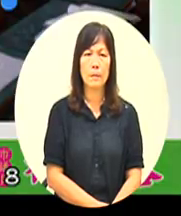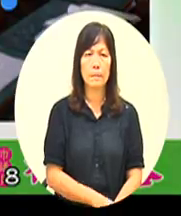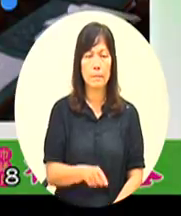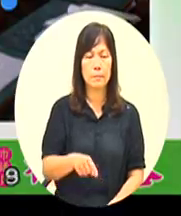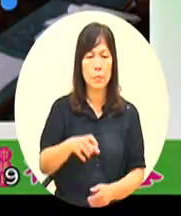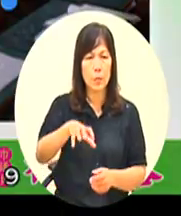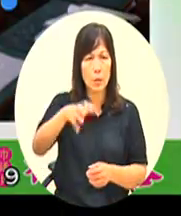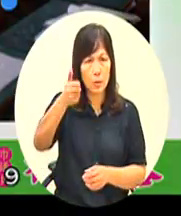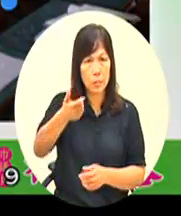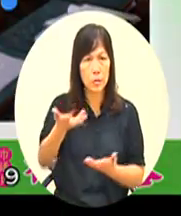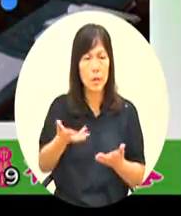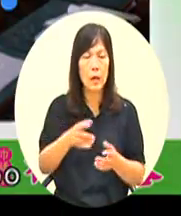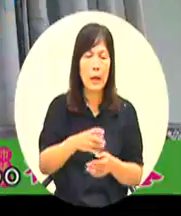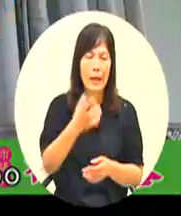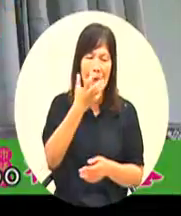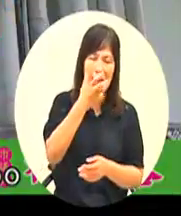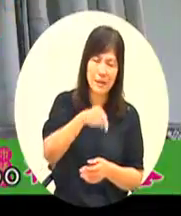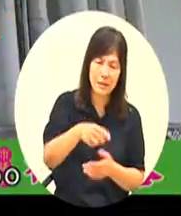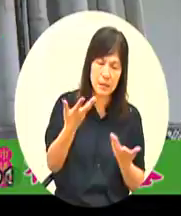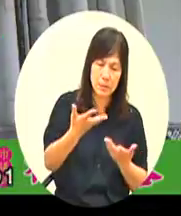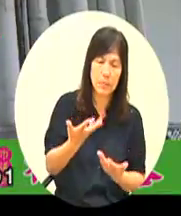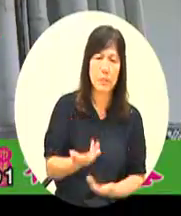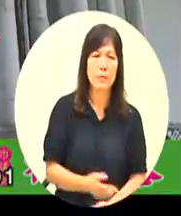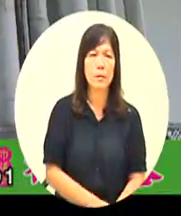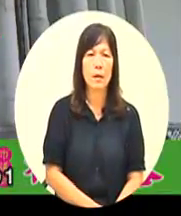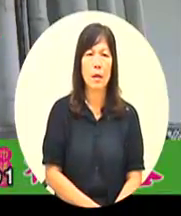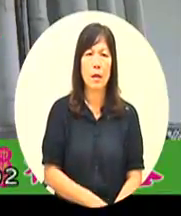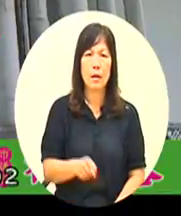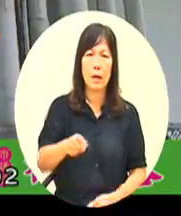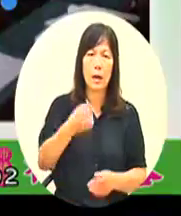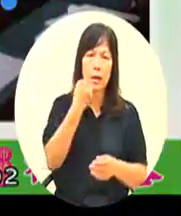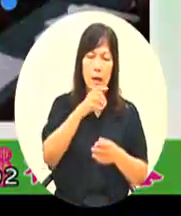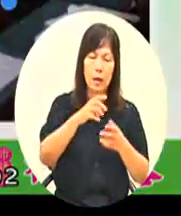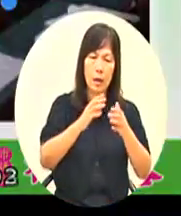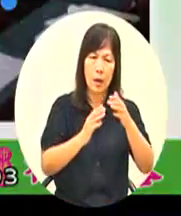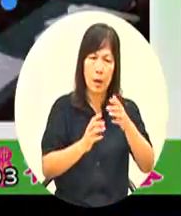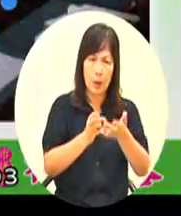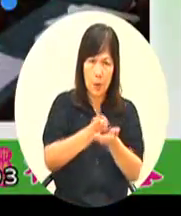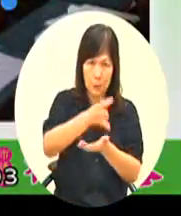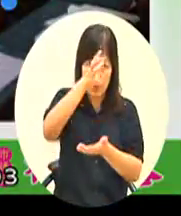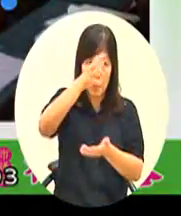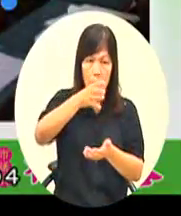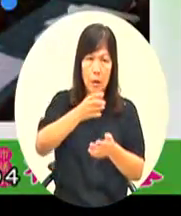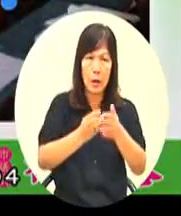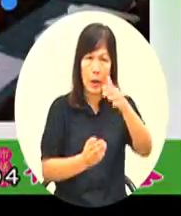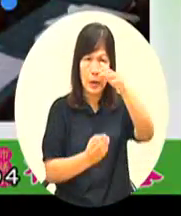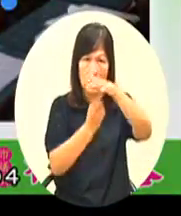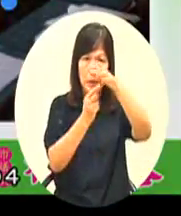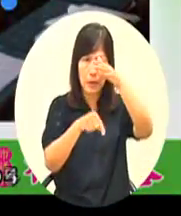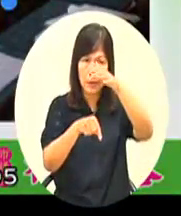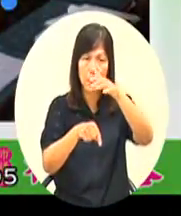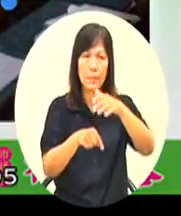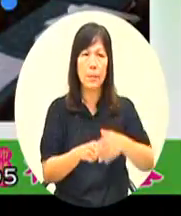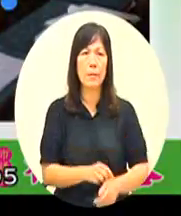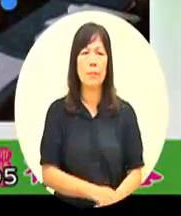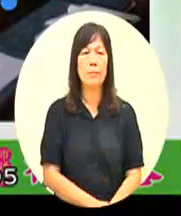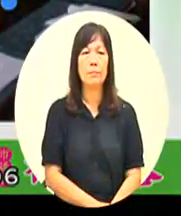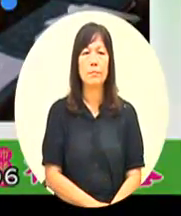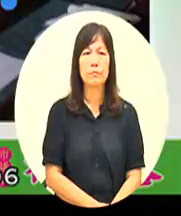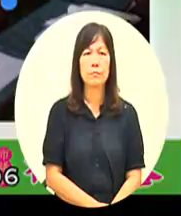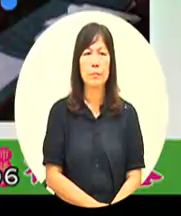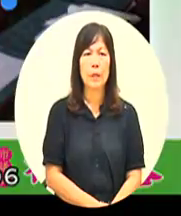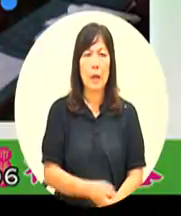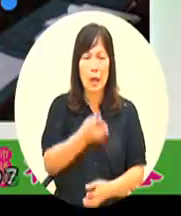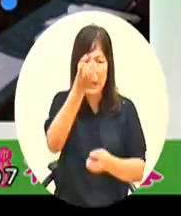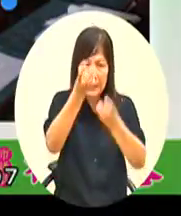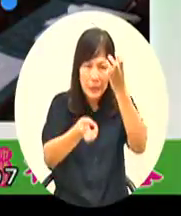长更好笑的哈，就是以前的民政楼的顶管他的那个，你看这个是滴